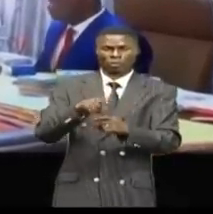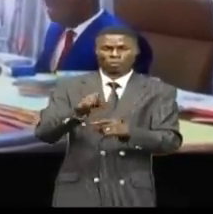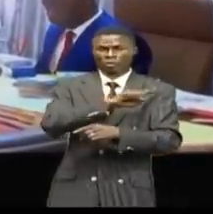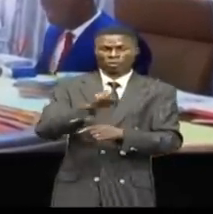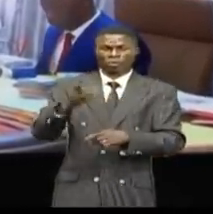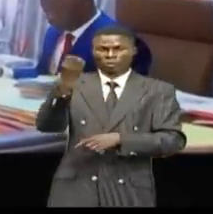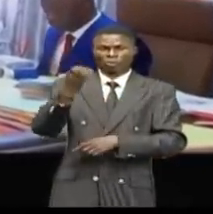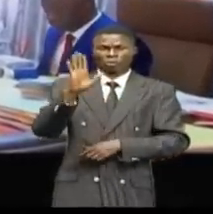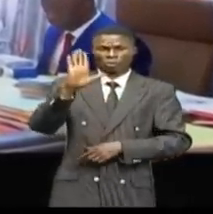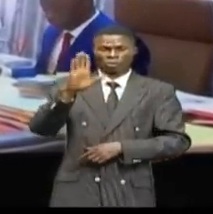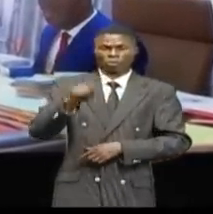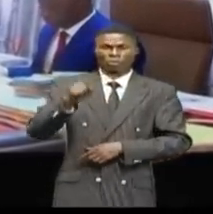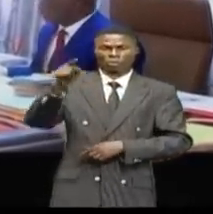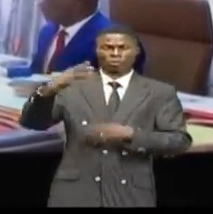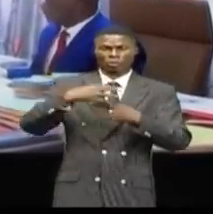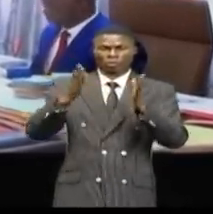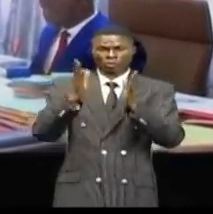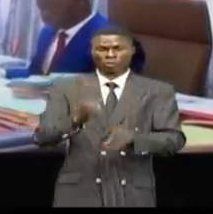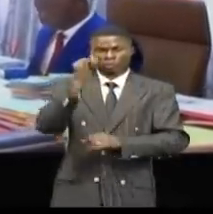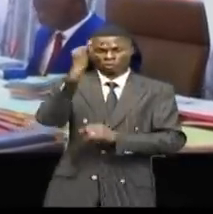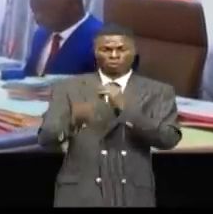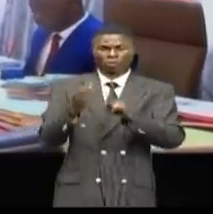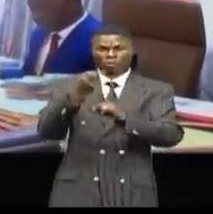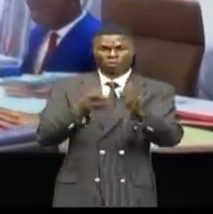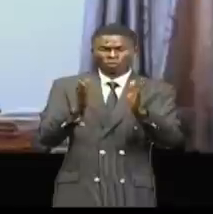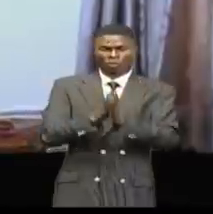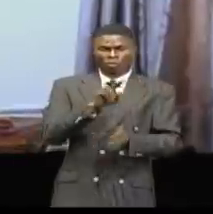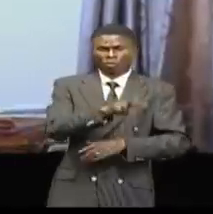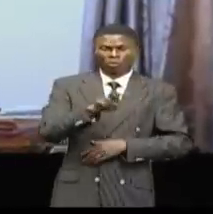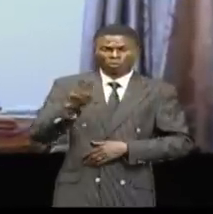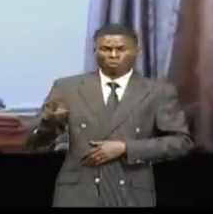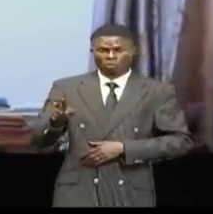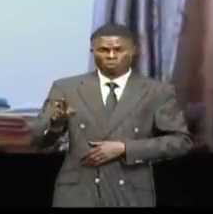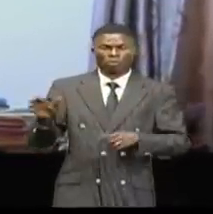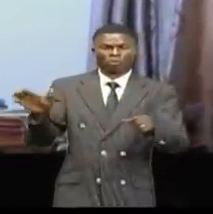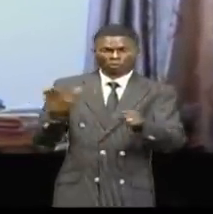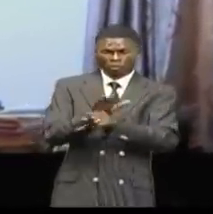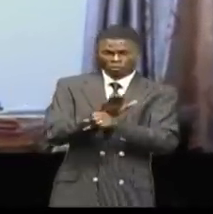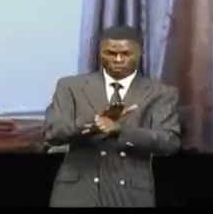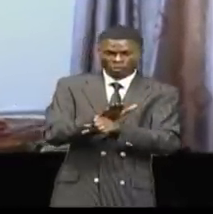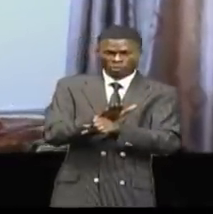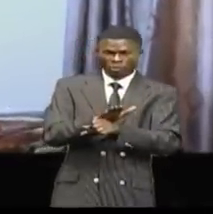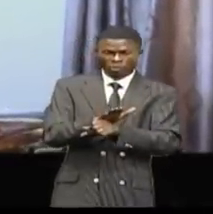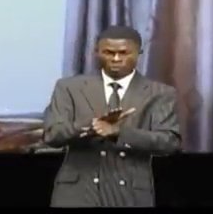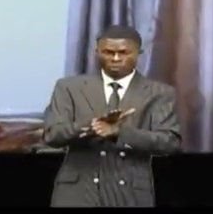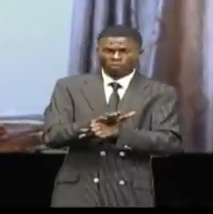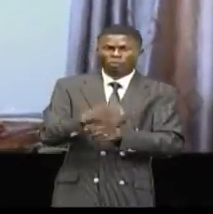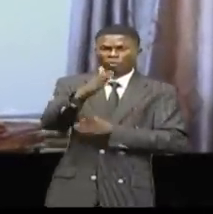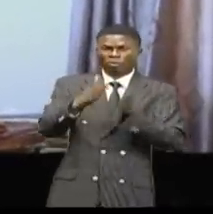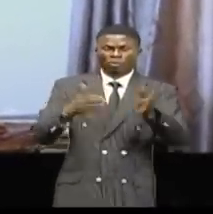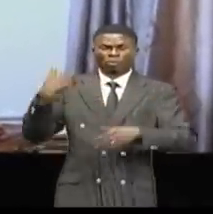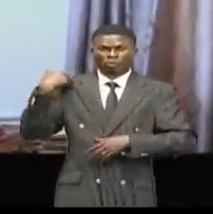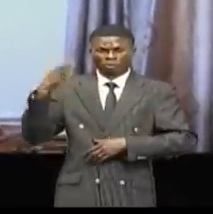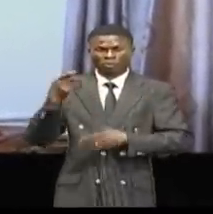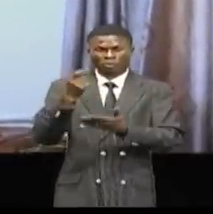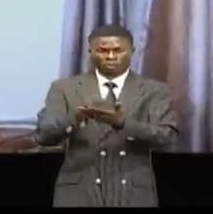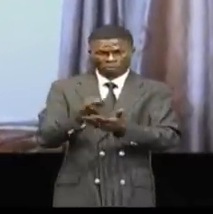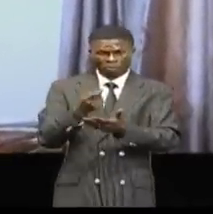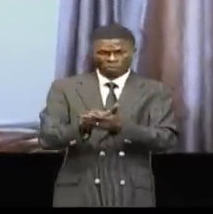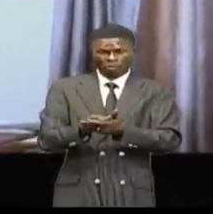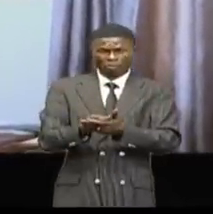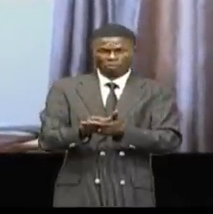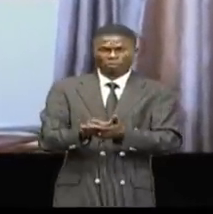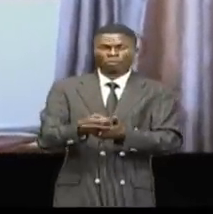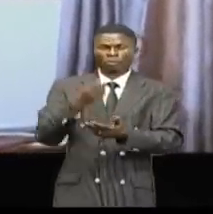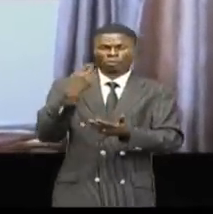francs congolais à fin octobre 2022, qui a été entièrement comblé par les marges de trésorerie ainsi que le bon